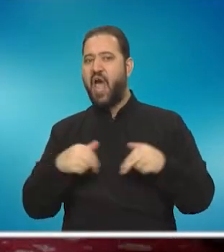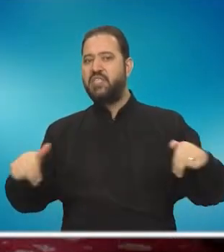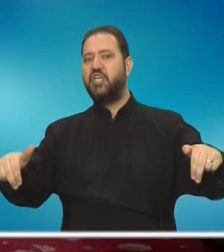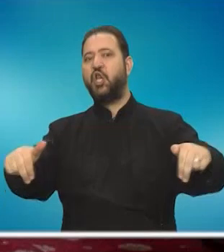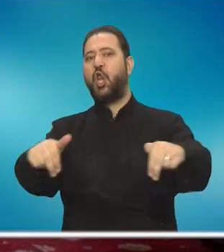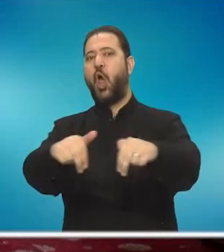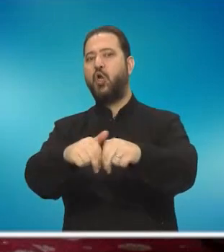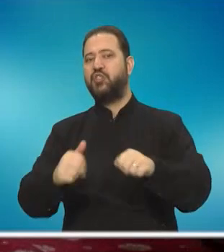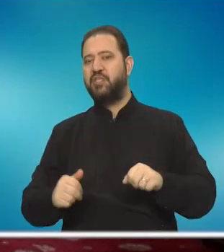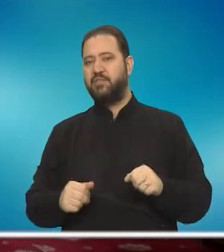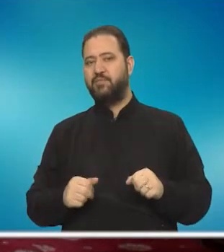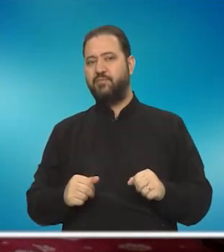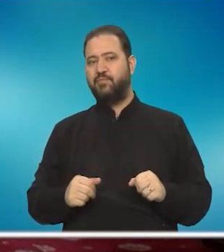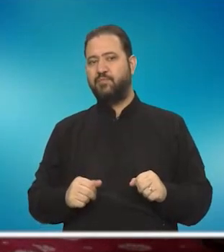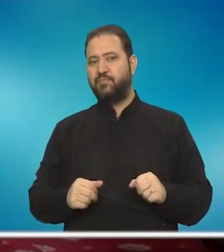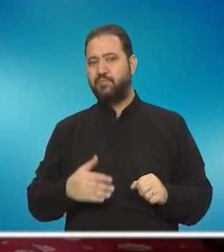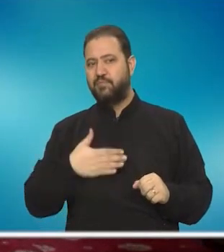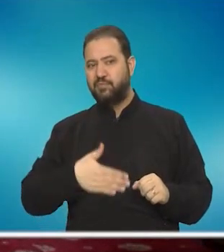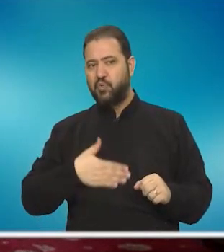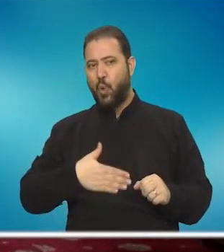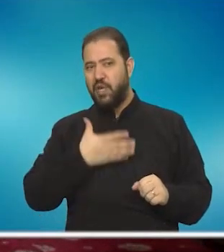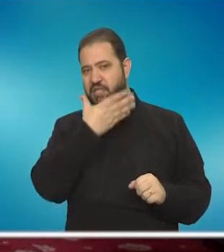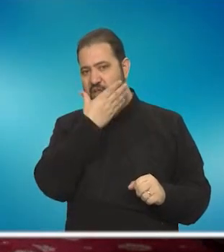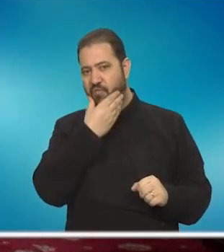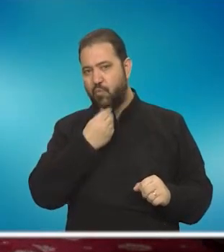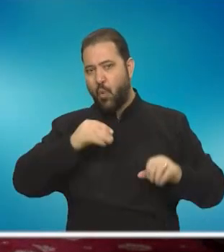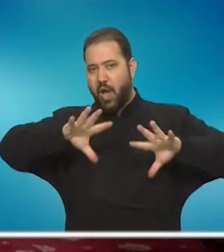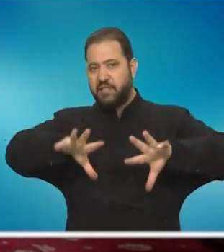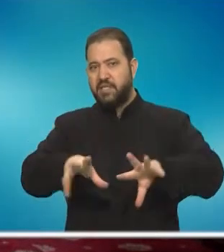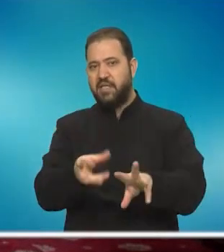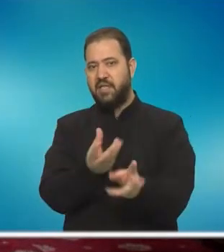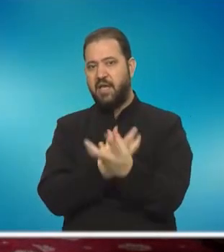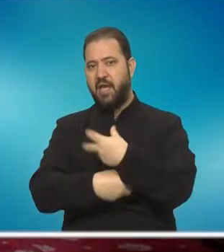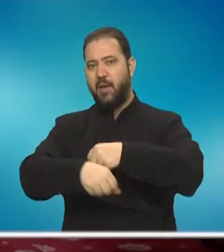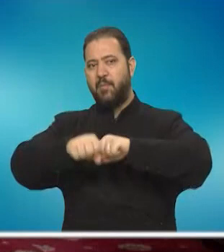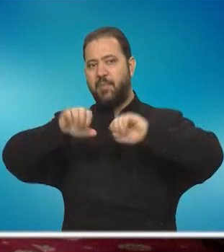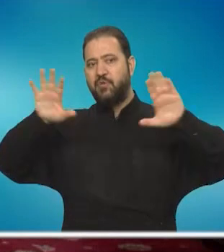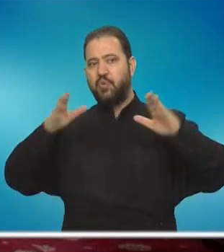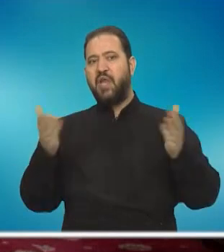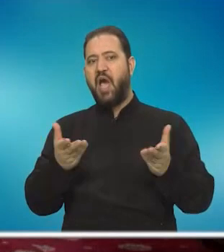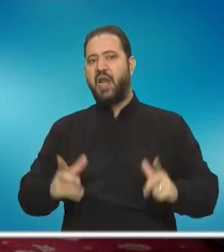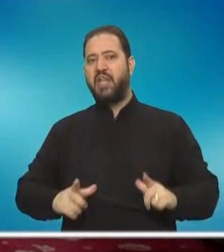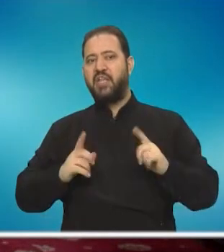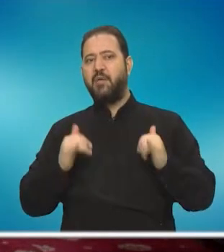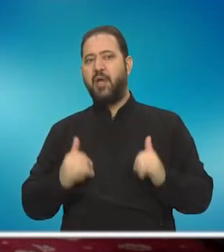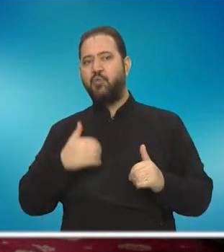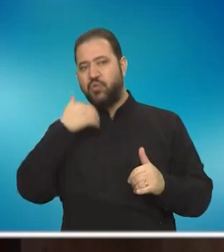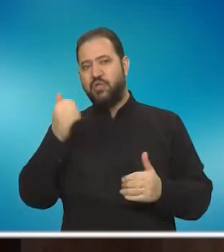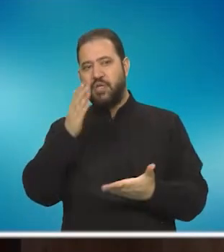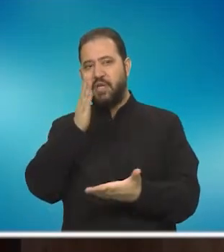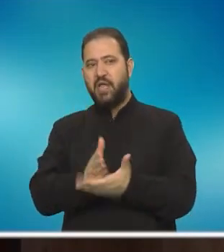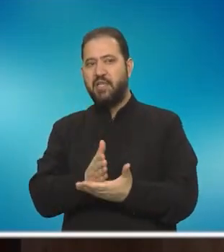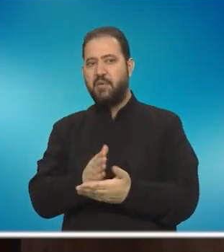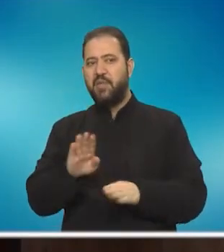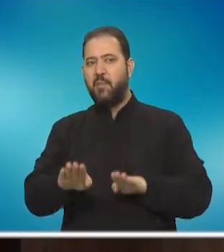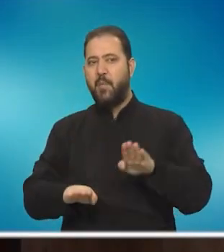semenii noștri și dorințele frumoase de mântuire pe care le nutrim atunci când ne